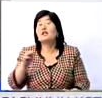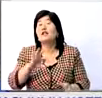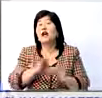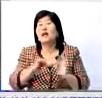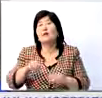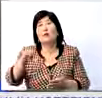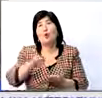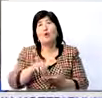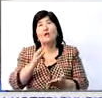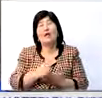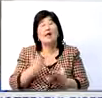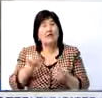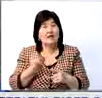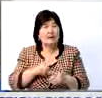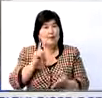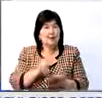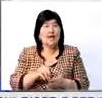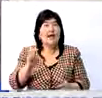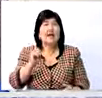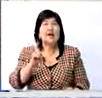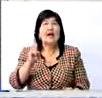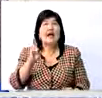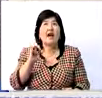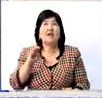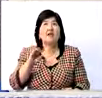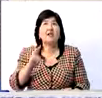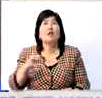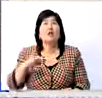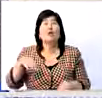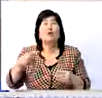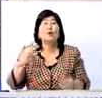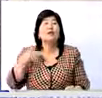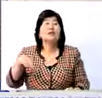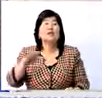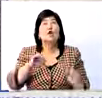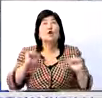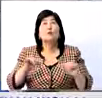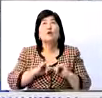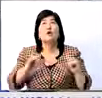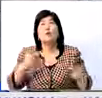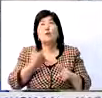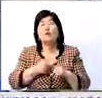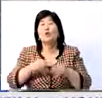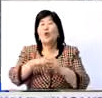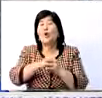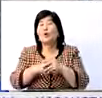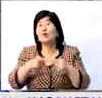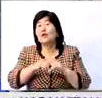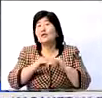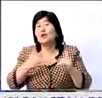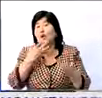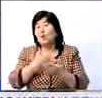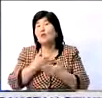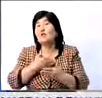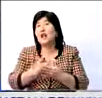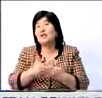олимпиадасында өнер көрсетті. Енді бұл міндет Есен Қайыржанұлына сеніп тапсырылып отыр. Ол сыр елі спортының дамуына, оның ішінде күрес түрлерінің жандануына өз